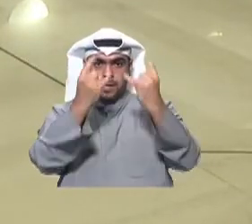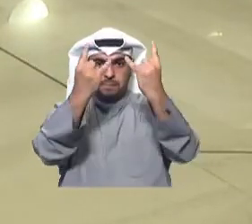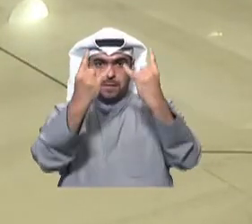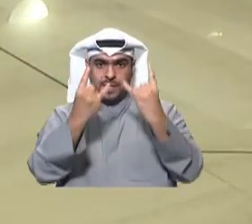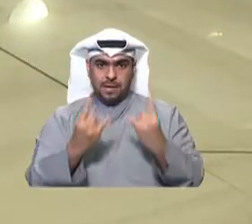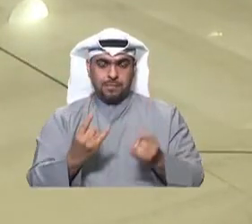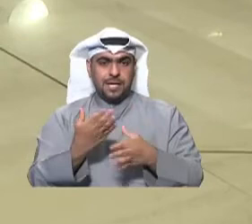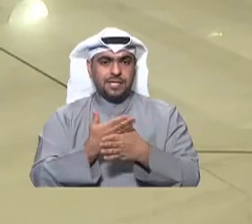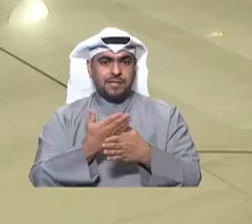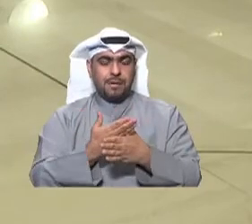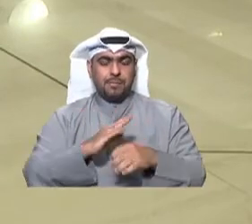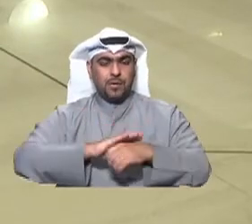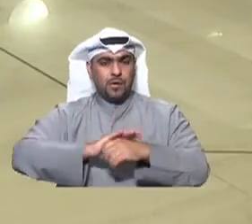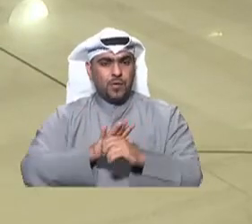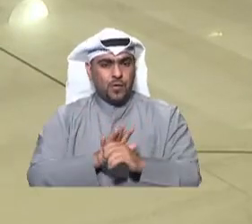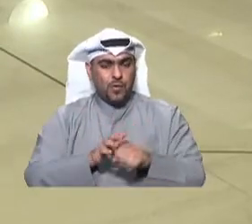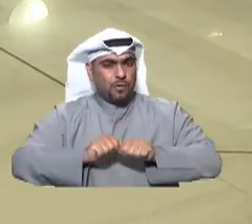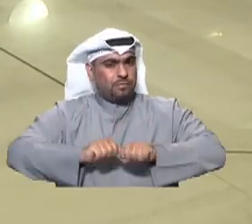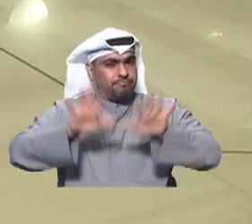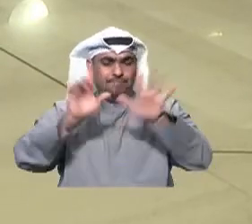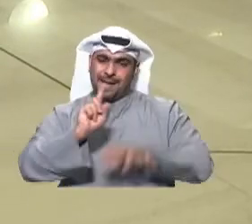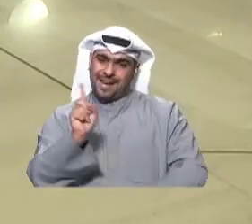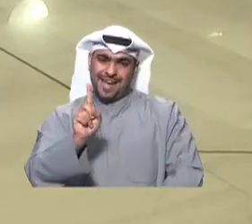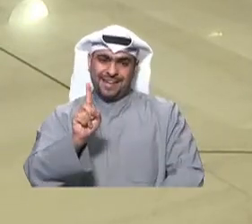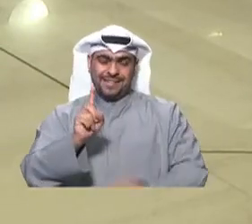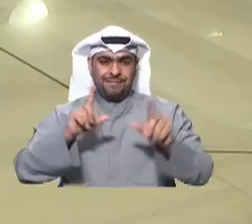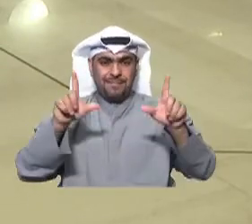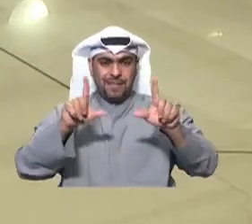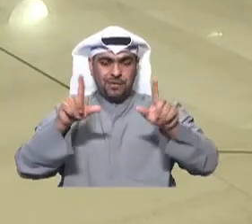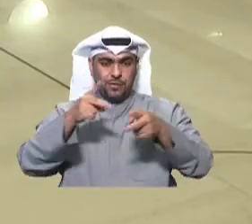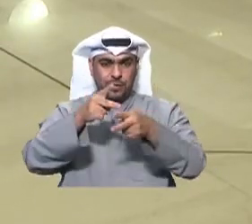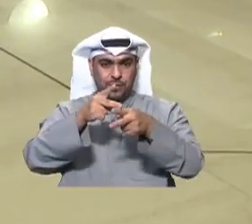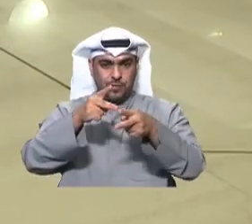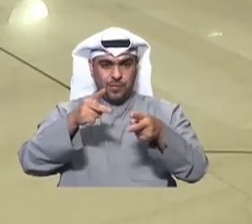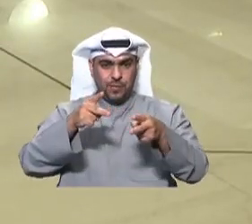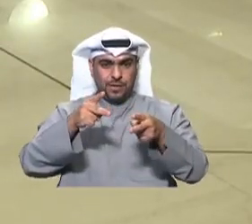انتشار فيروس كورونا المستجد. نواف شراكي، لتلفزيون دولة الكويت، قصر السيف.